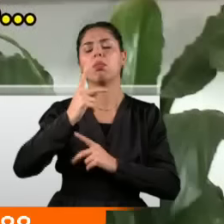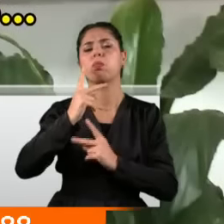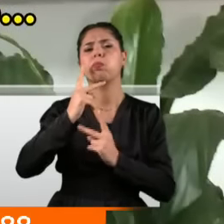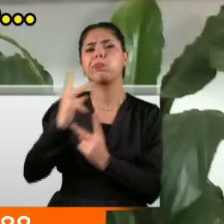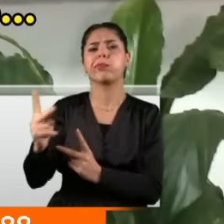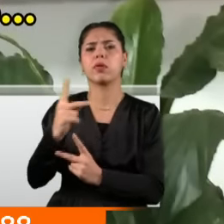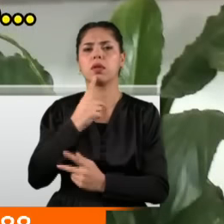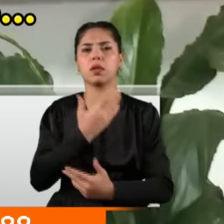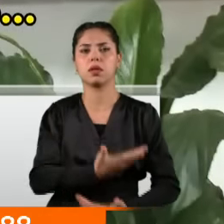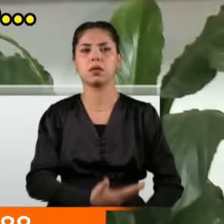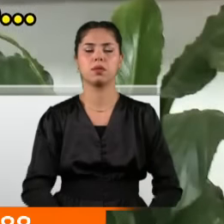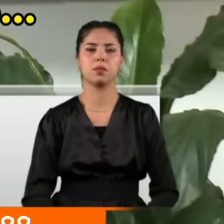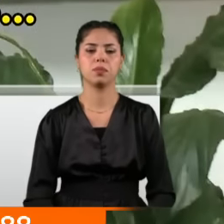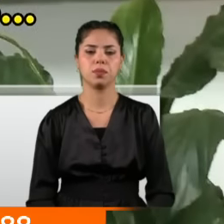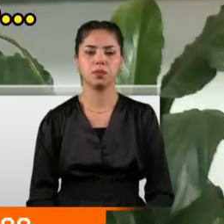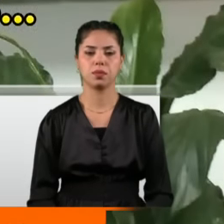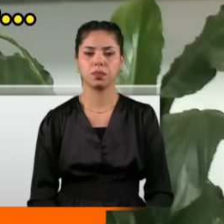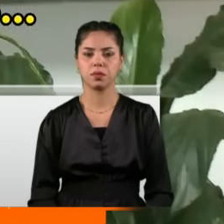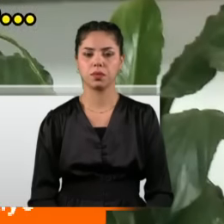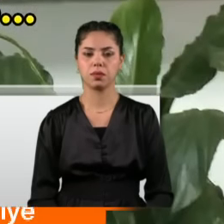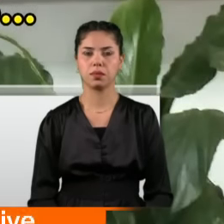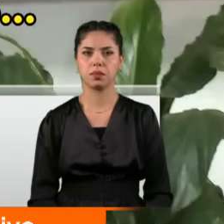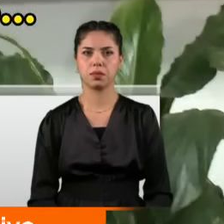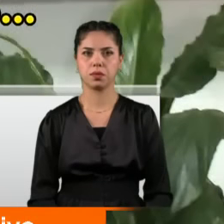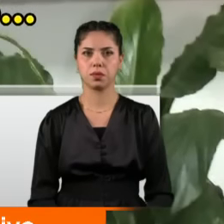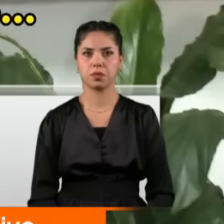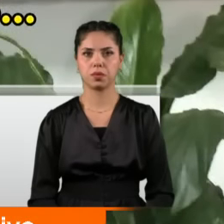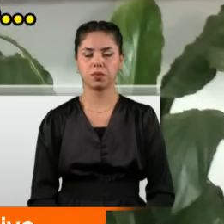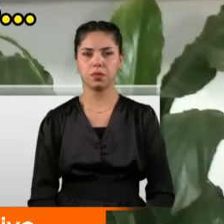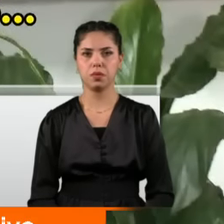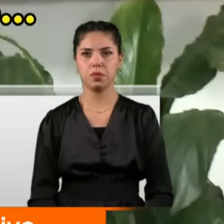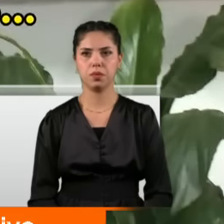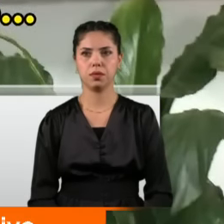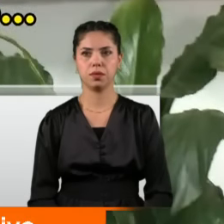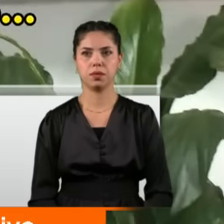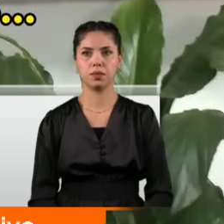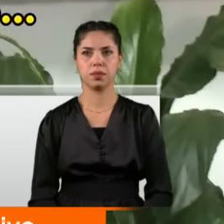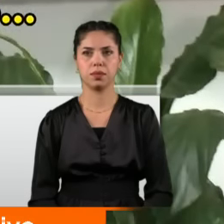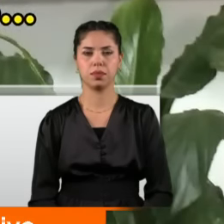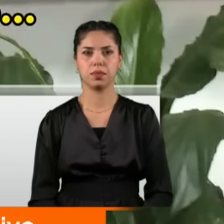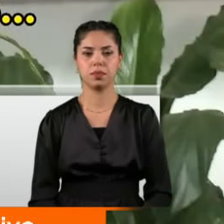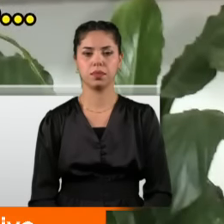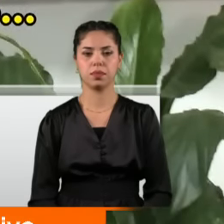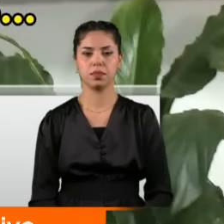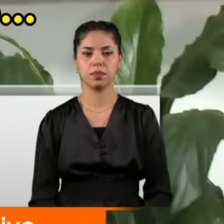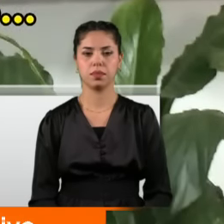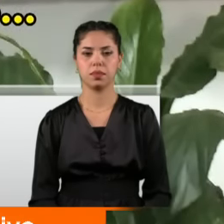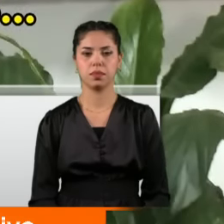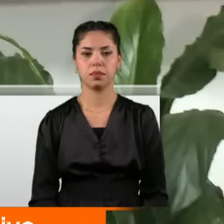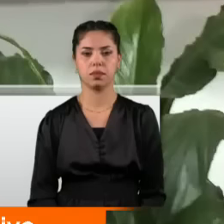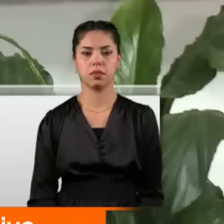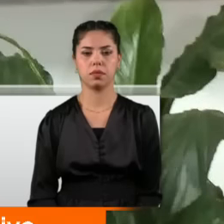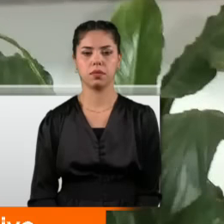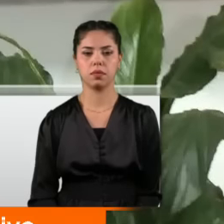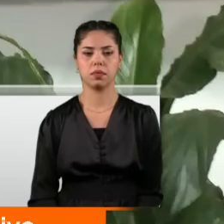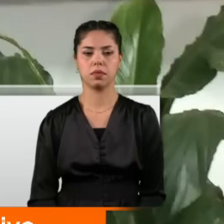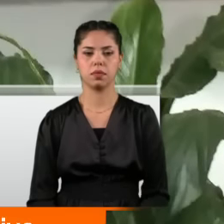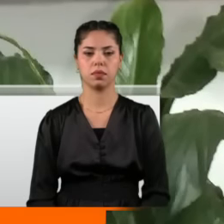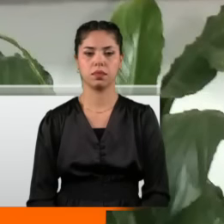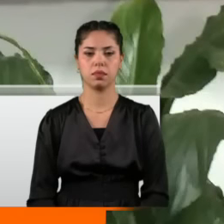gitti. Ama oradaki arbede meselesi gerçekten biraz da Sayın Bakan'ın sabırsız davranmasından da olmuş.